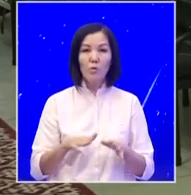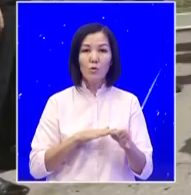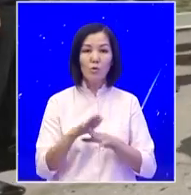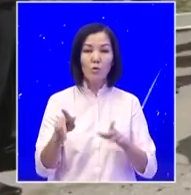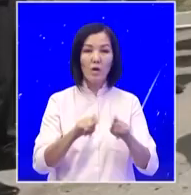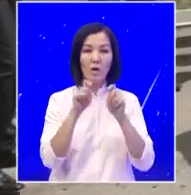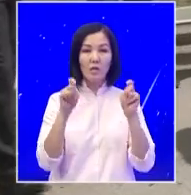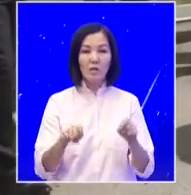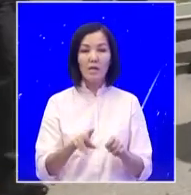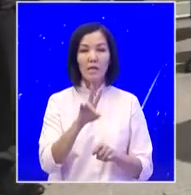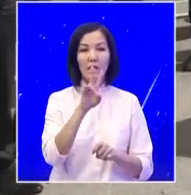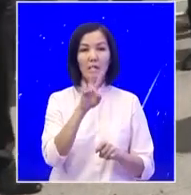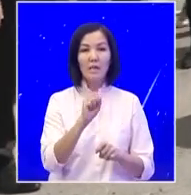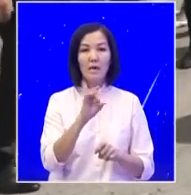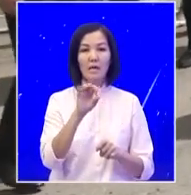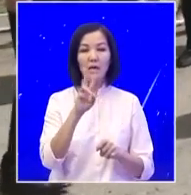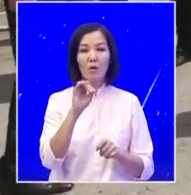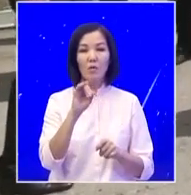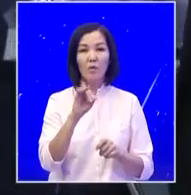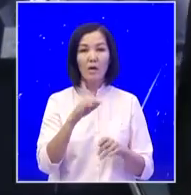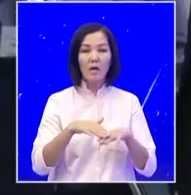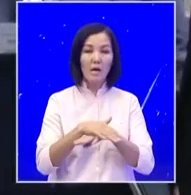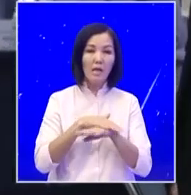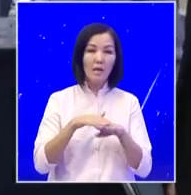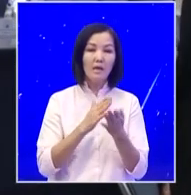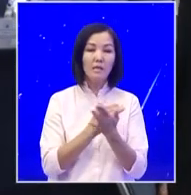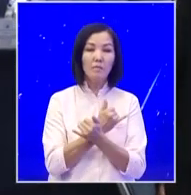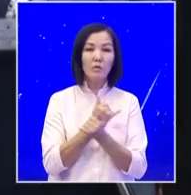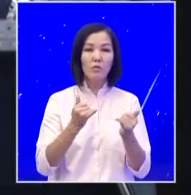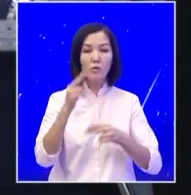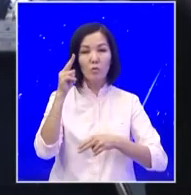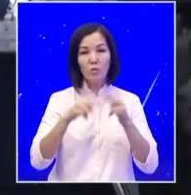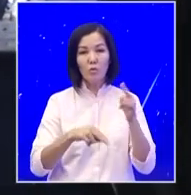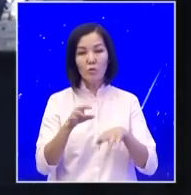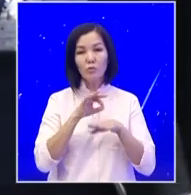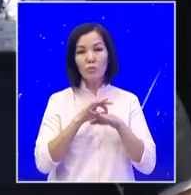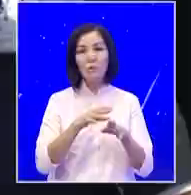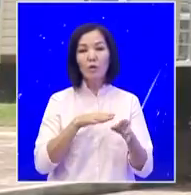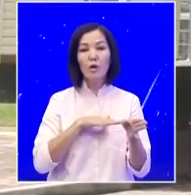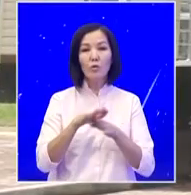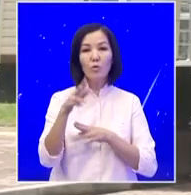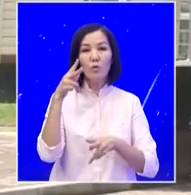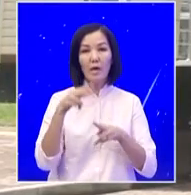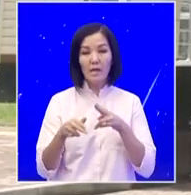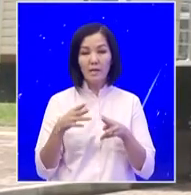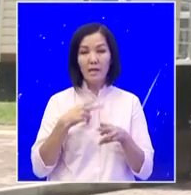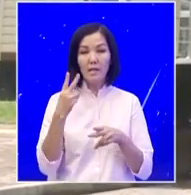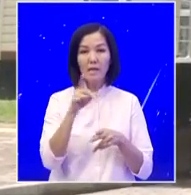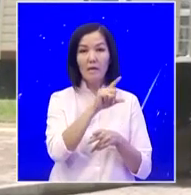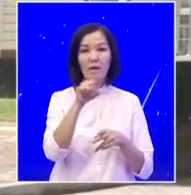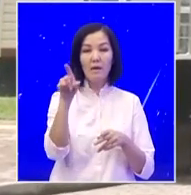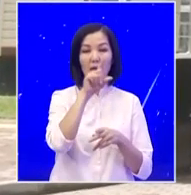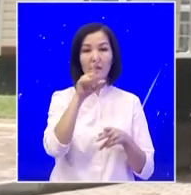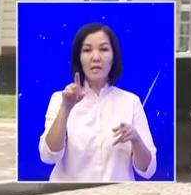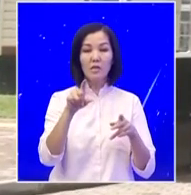ашылған. Нарынқолдағы жаңа салынға қалыққа қызмет көрсету орталығының құрылыс жұмыстары да толықтай аяқталған. Қос қабатты